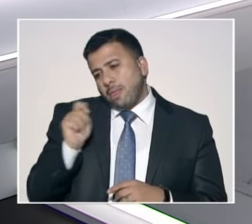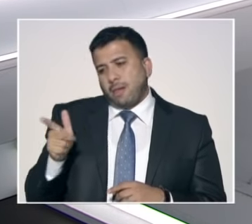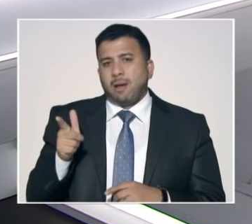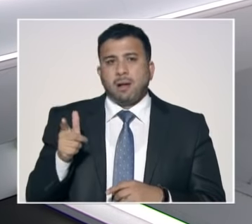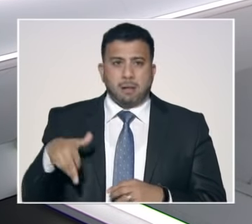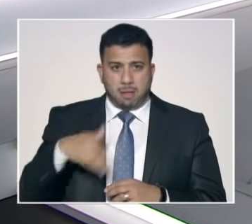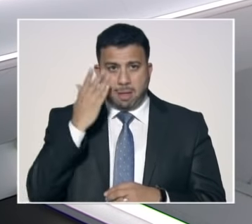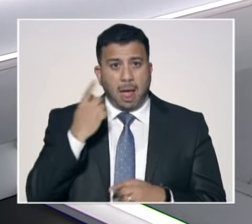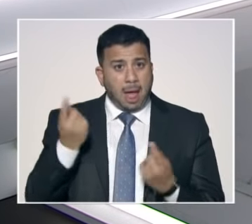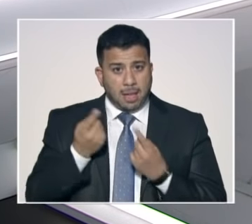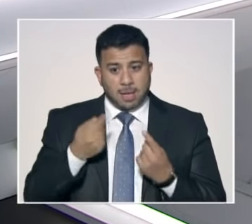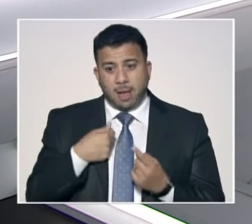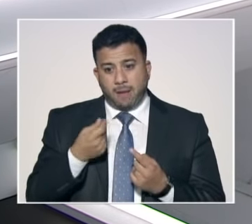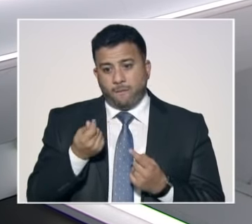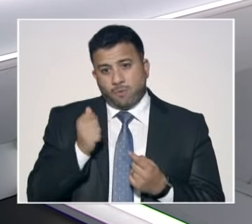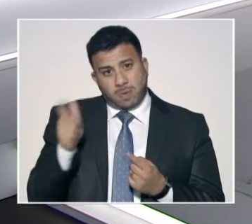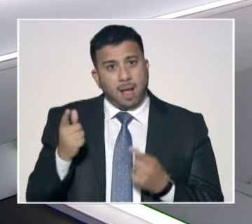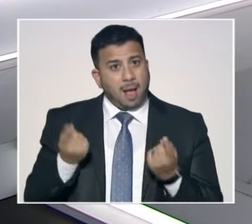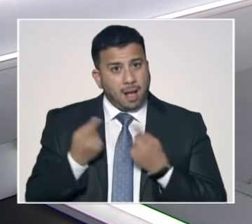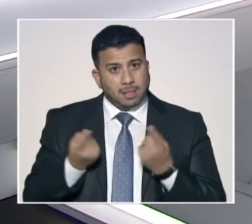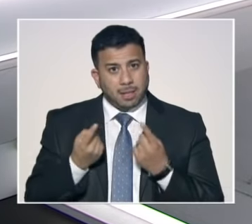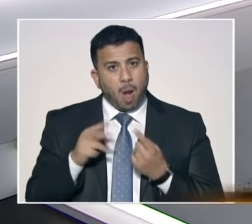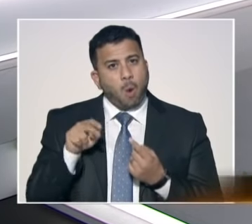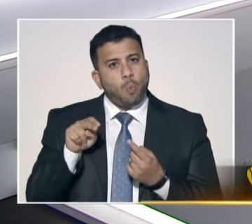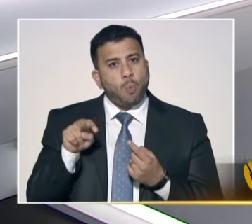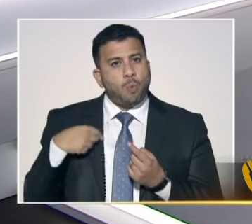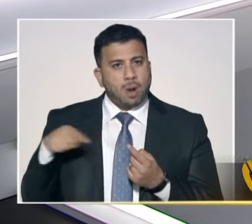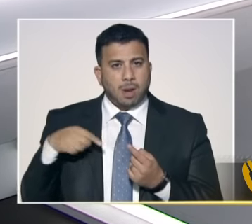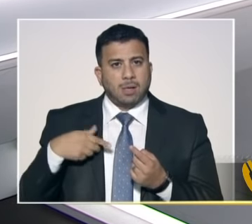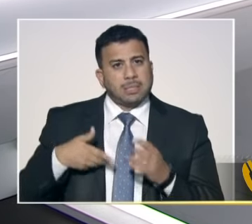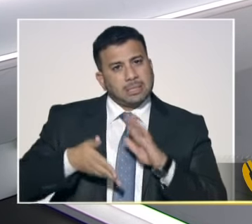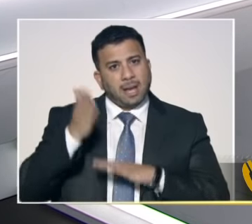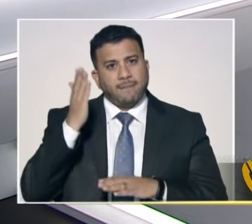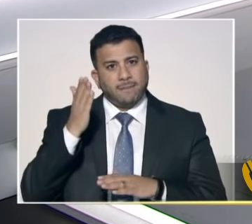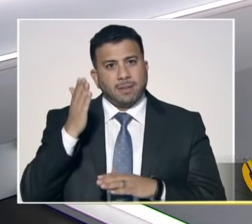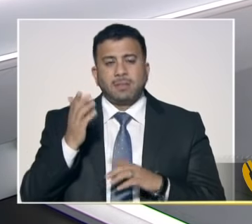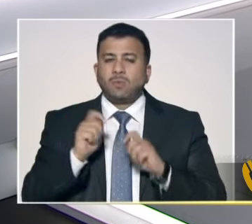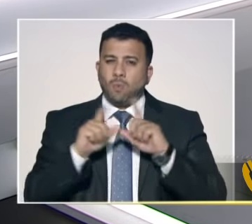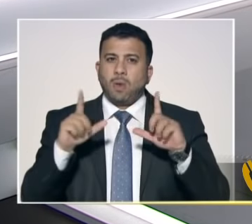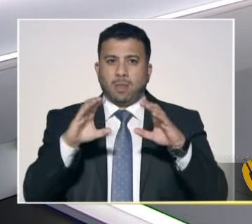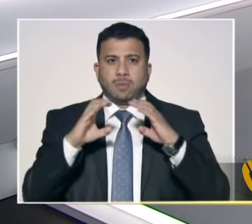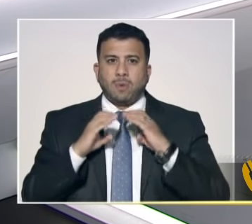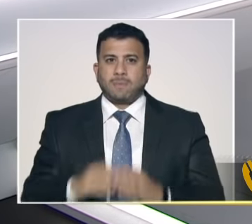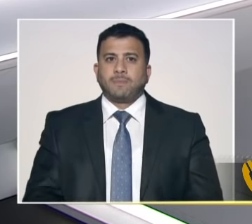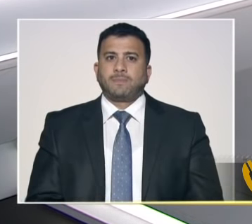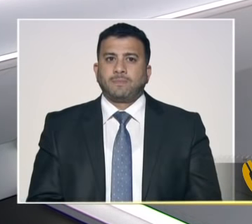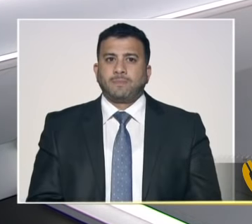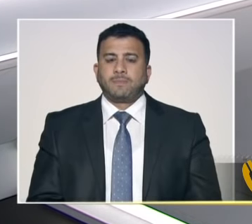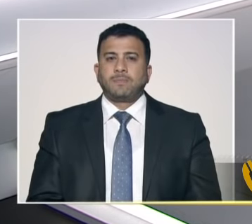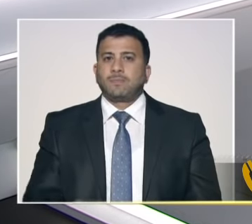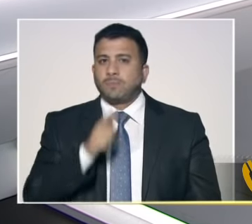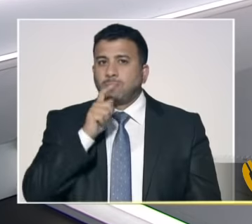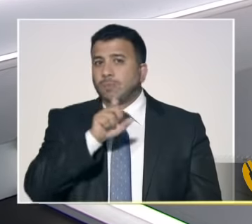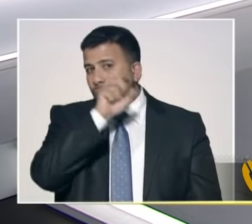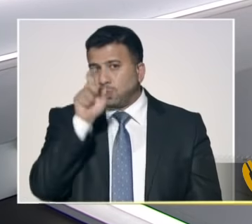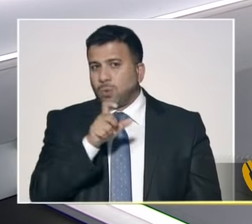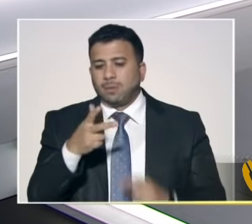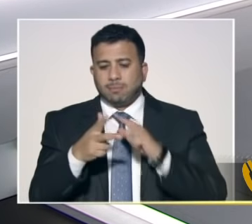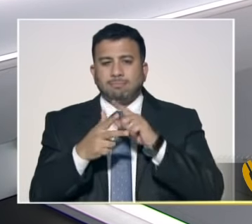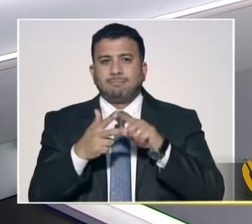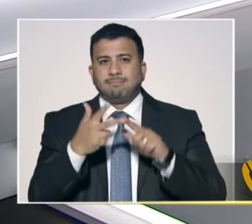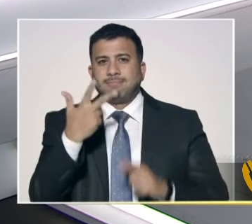يحيى. السلام عليكم يا شيخ. عليكم السلام ورحمة الله. أنا عندي 3 أسئلة إذا سمحت. تفضلي.